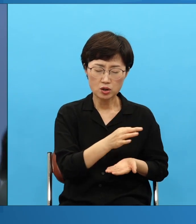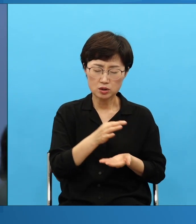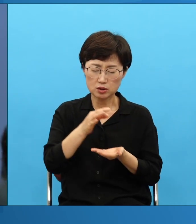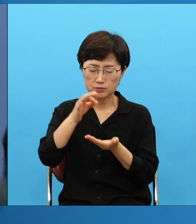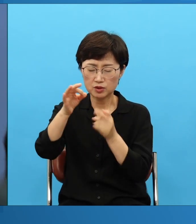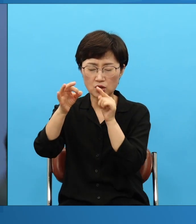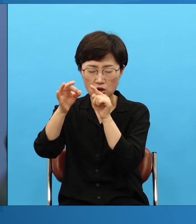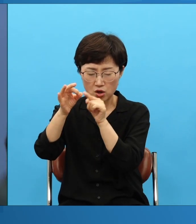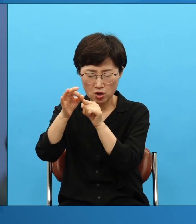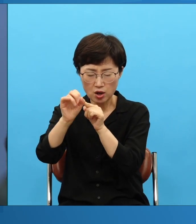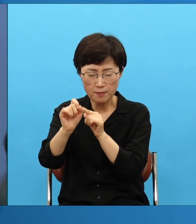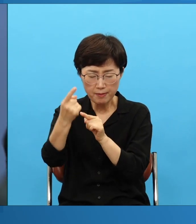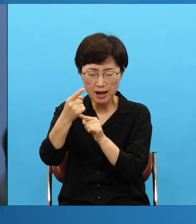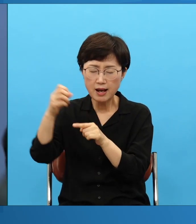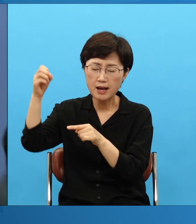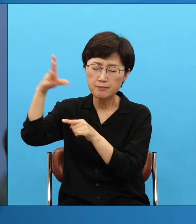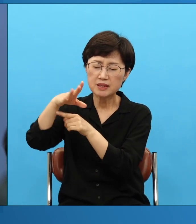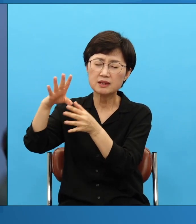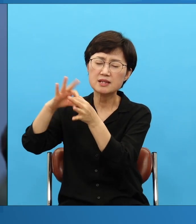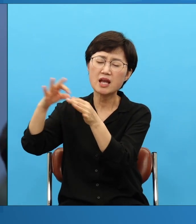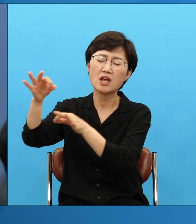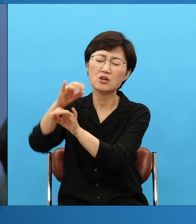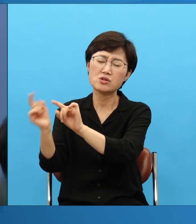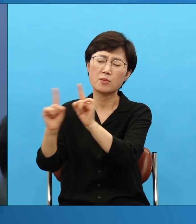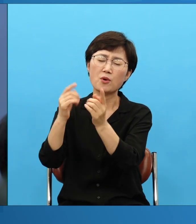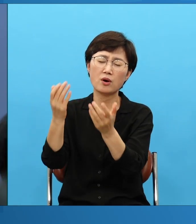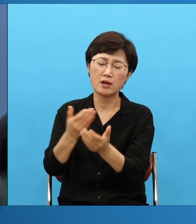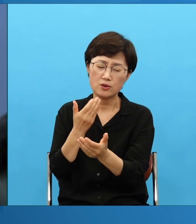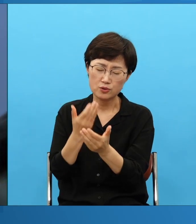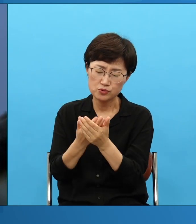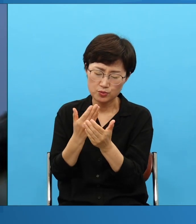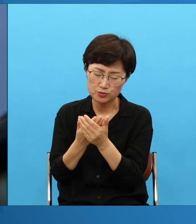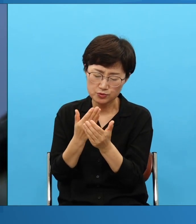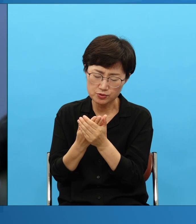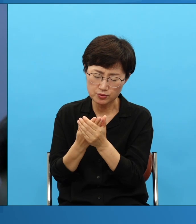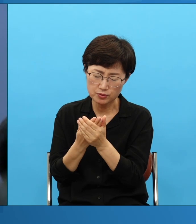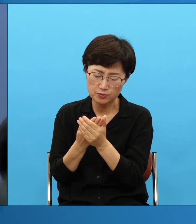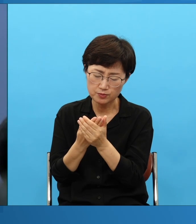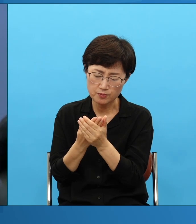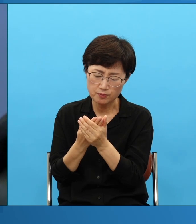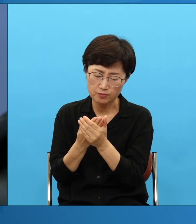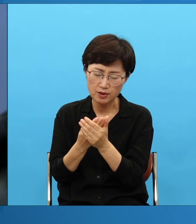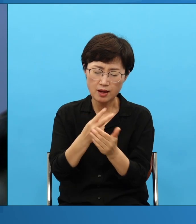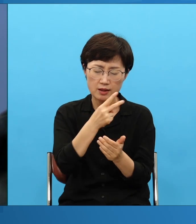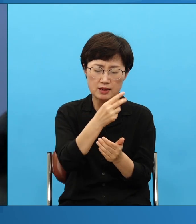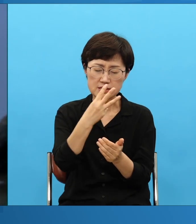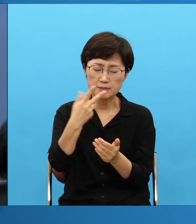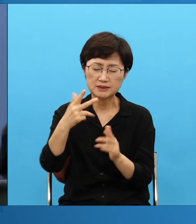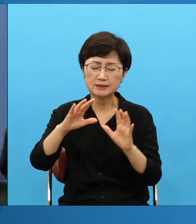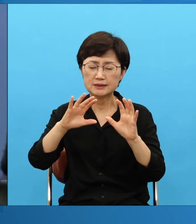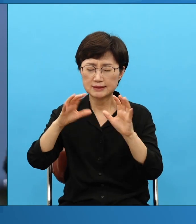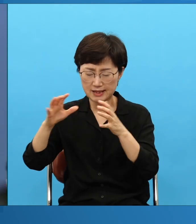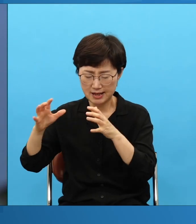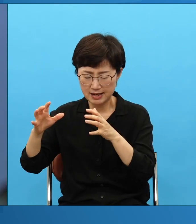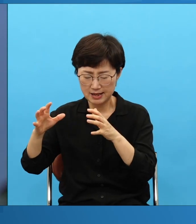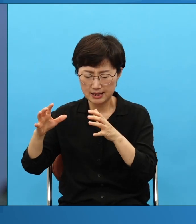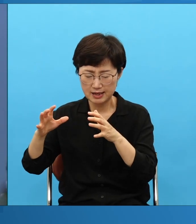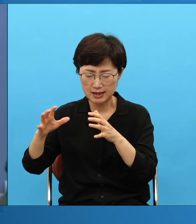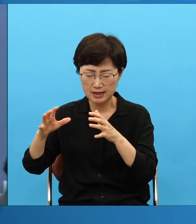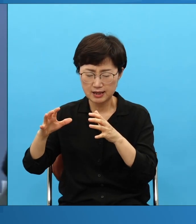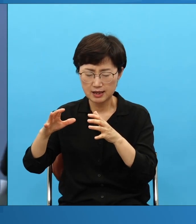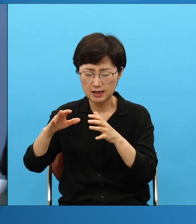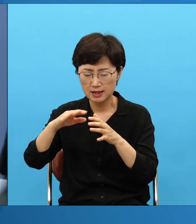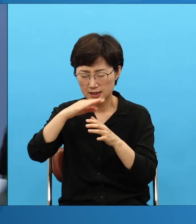경제를 회복하게 하옵소서. And may our offerings that we give to you, Lord, restore the economy of light. 237 나라